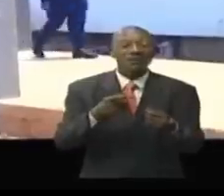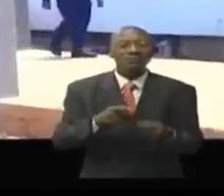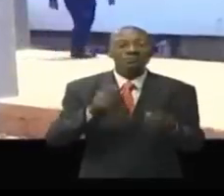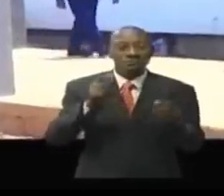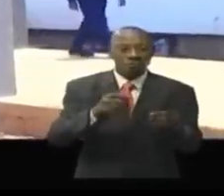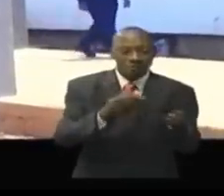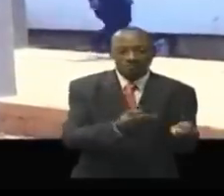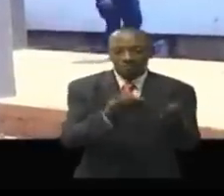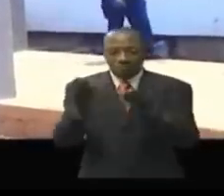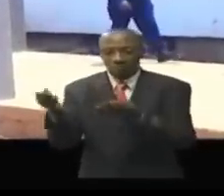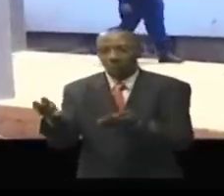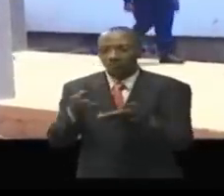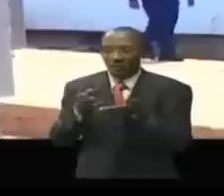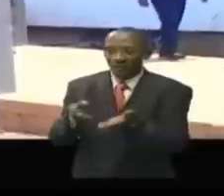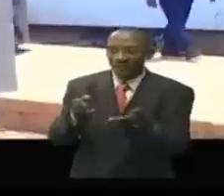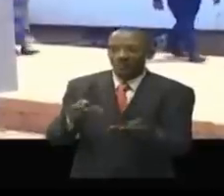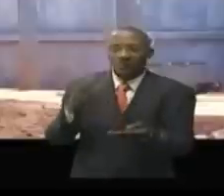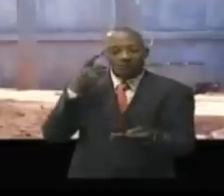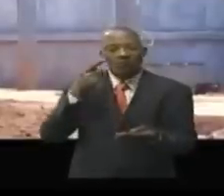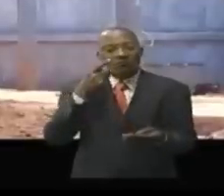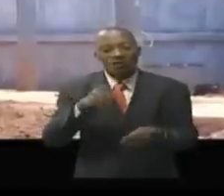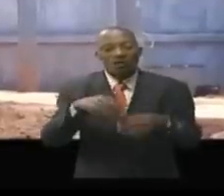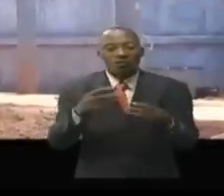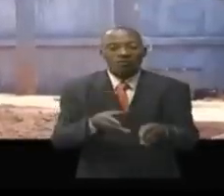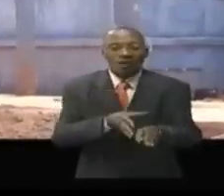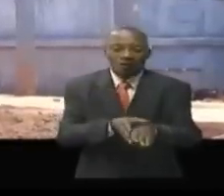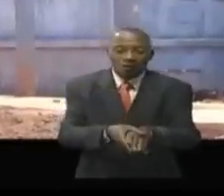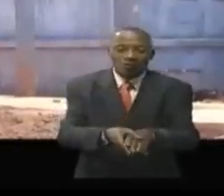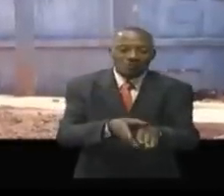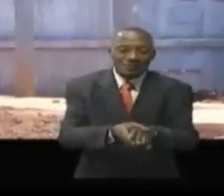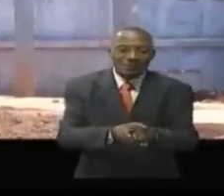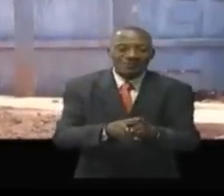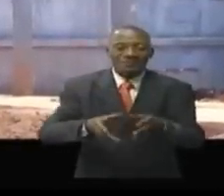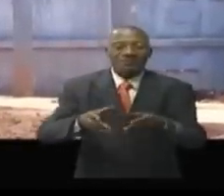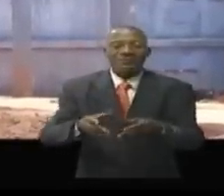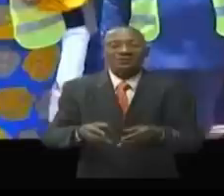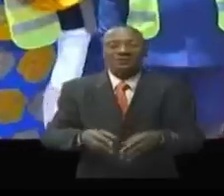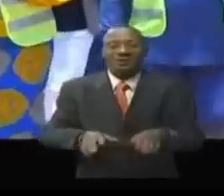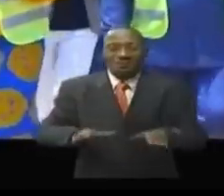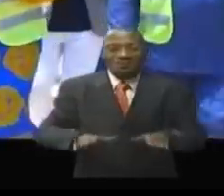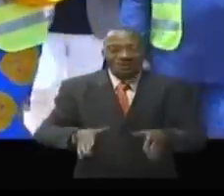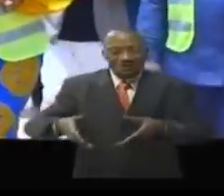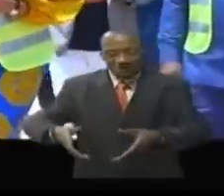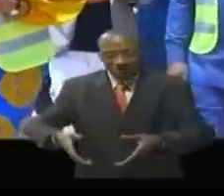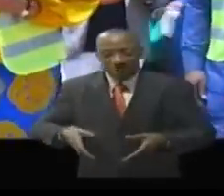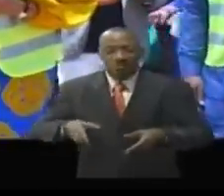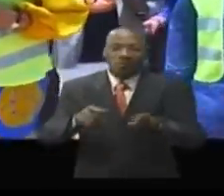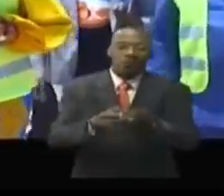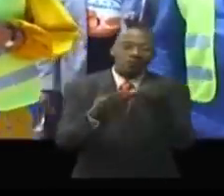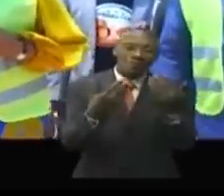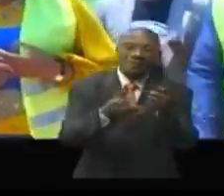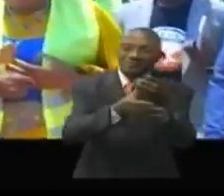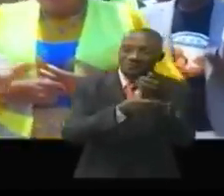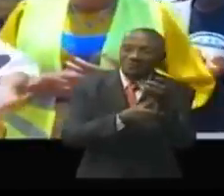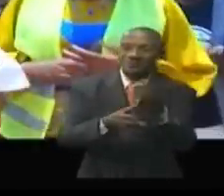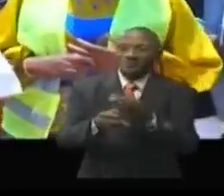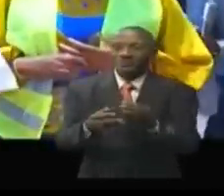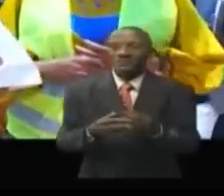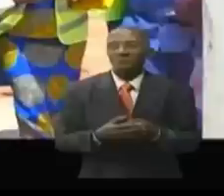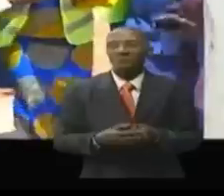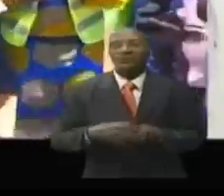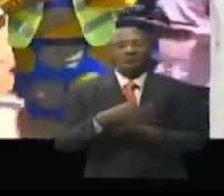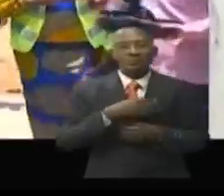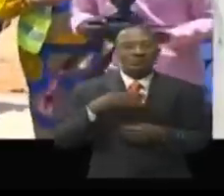l'objet samedi 8 octobre 2022 d'une visite d'inspection de la ministre de l'Emploi, Travail et Prévoyance Sociale, Claudine